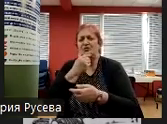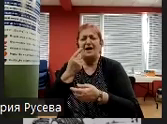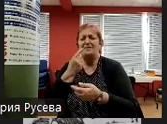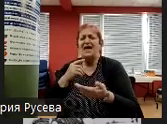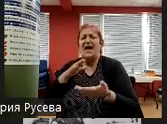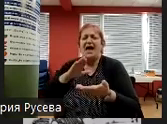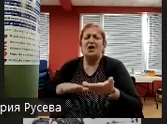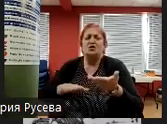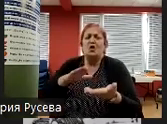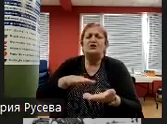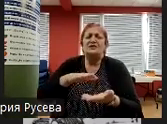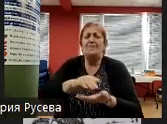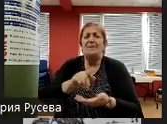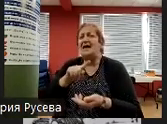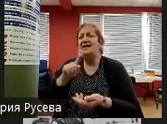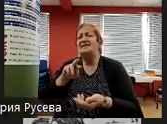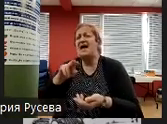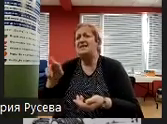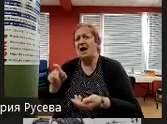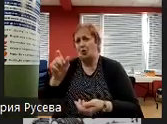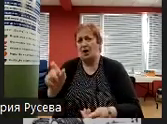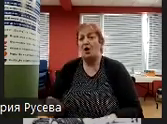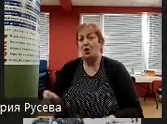недостъпен за някои хора.